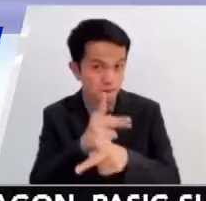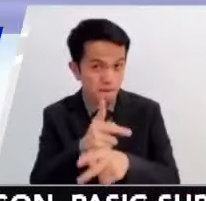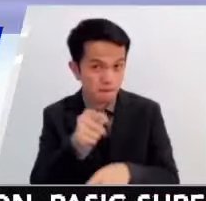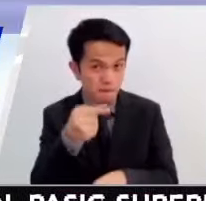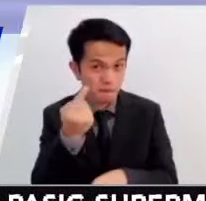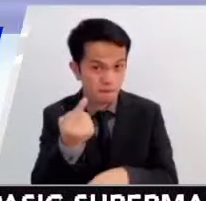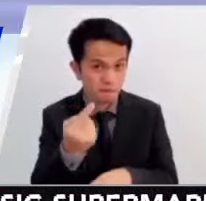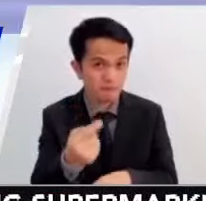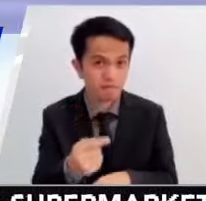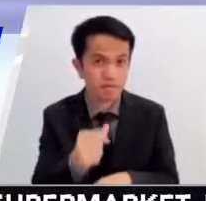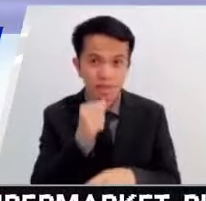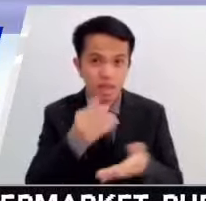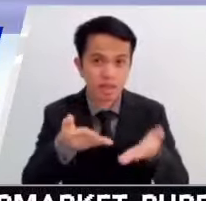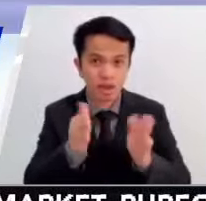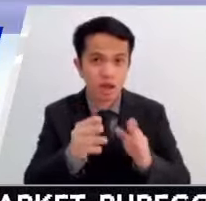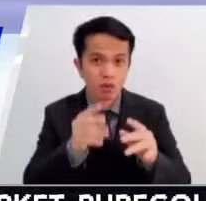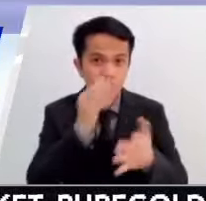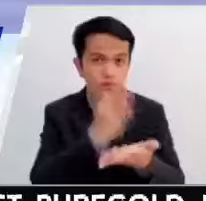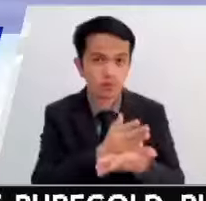pwedeng pigilan?